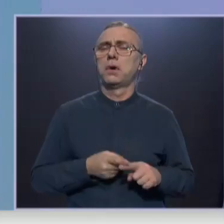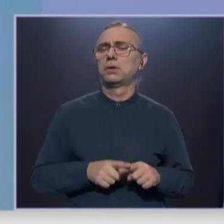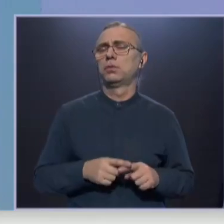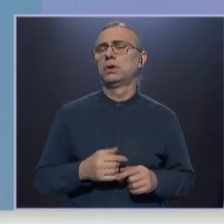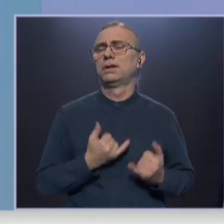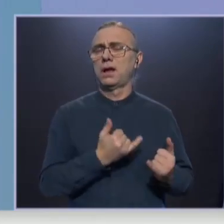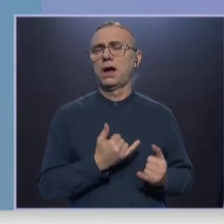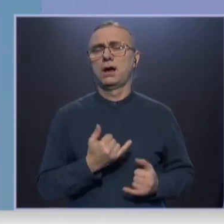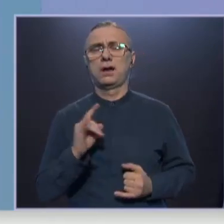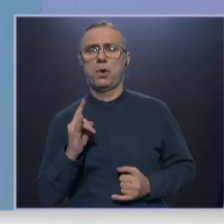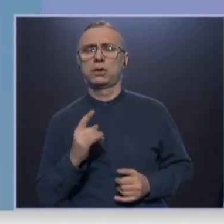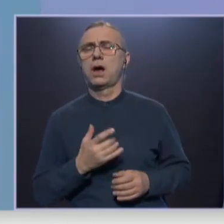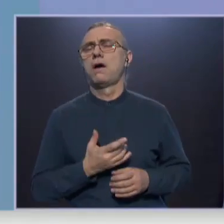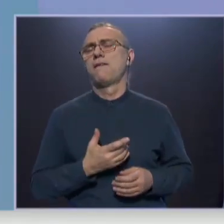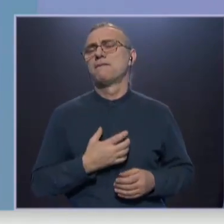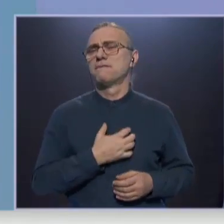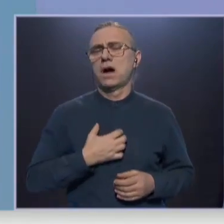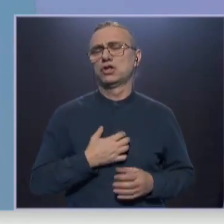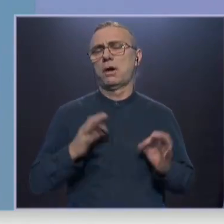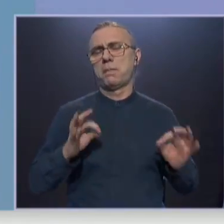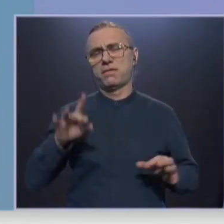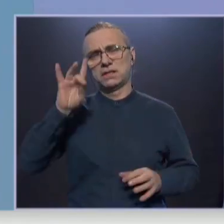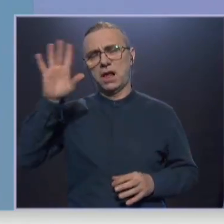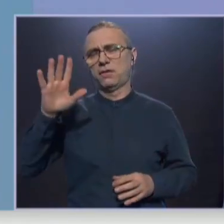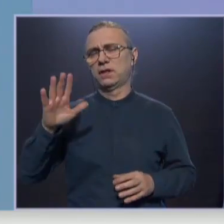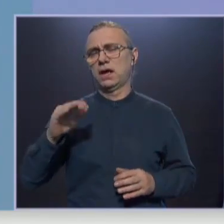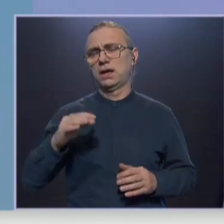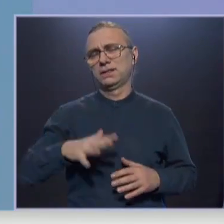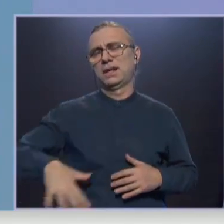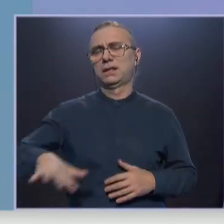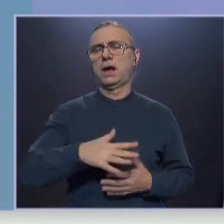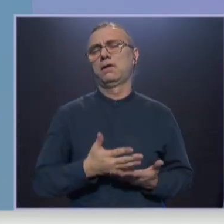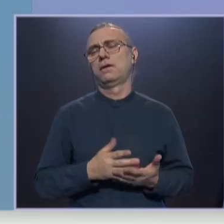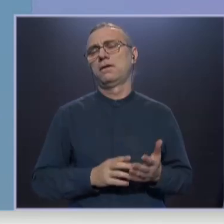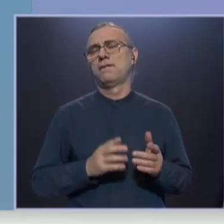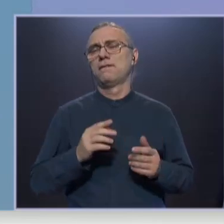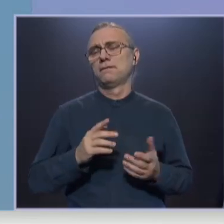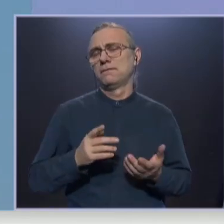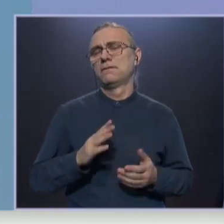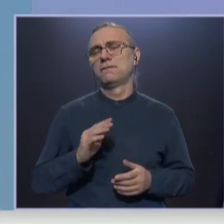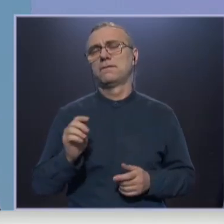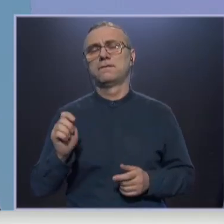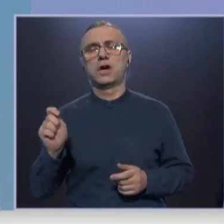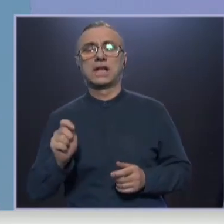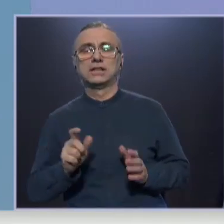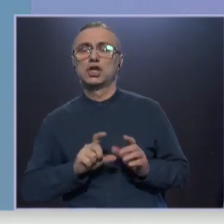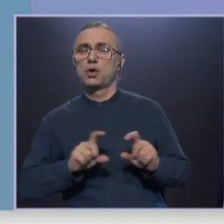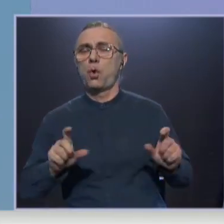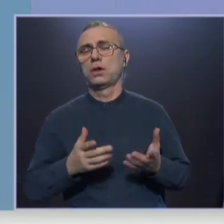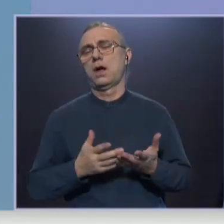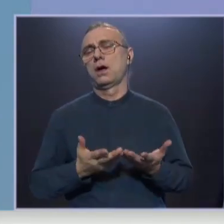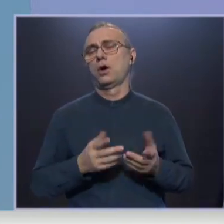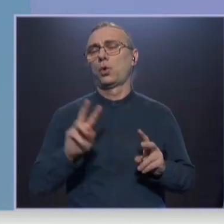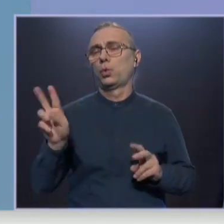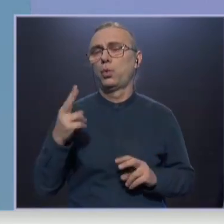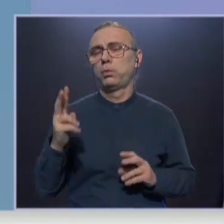важна православная среда. Воскресная школа и подростковые клубы при храмах не нужны для того, чтобы получать знания.